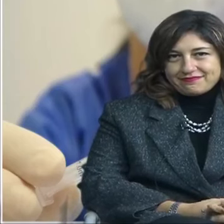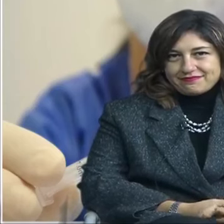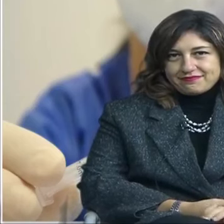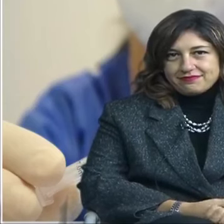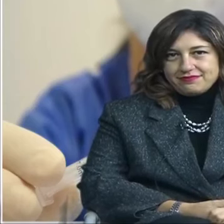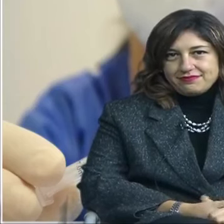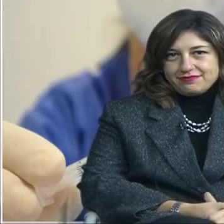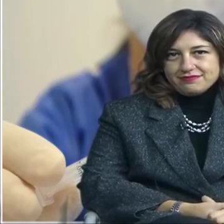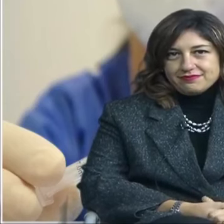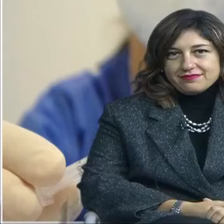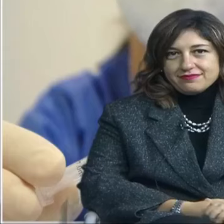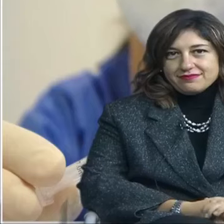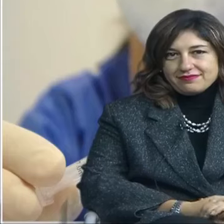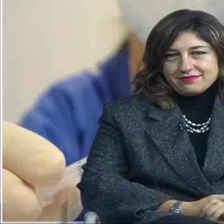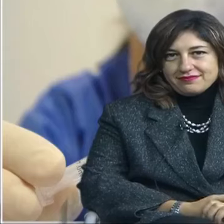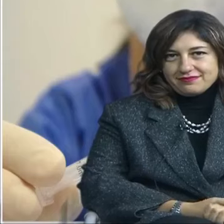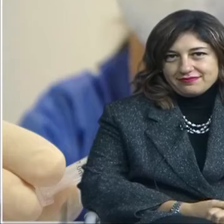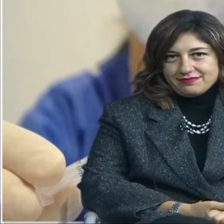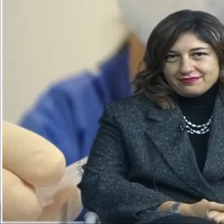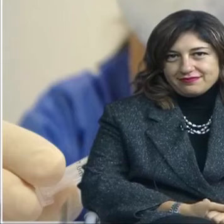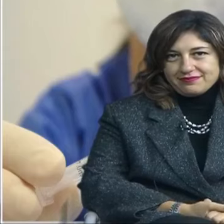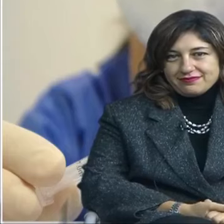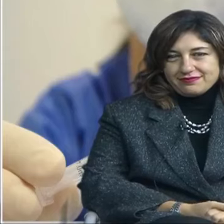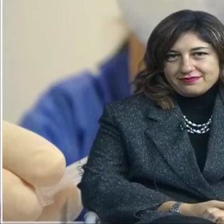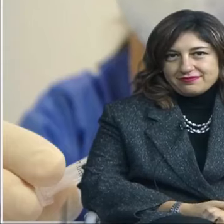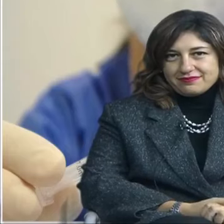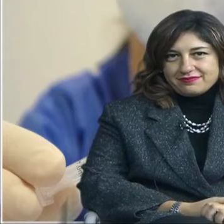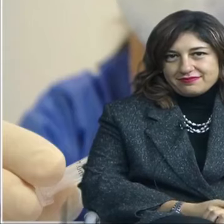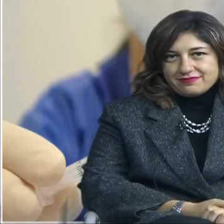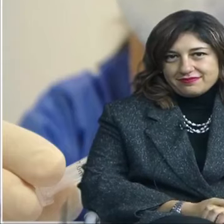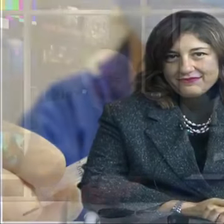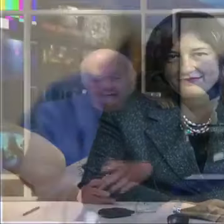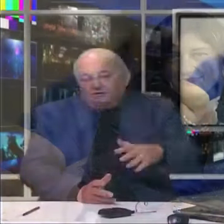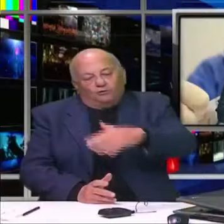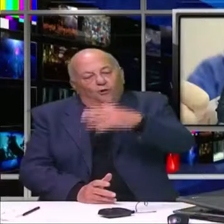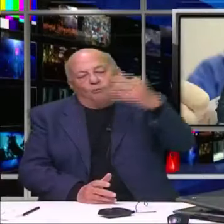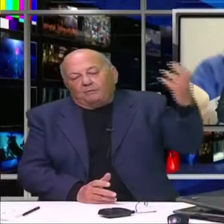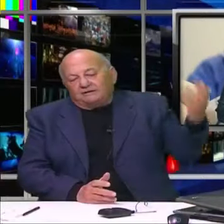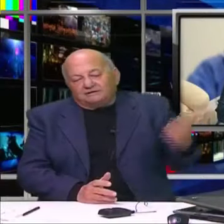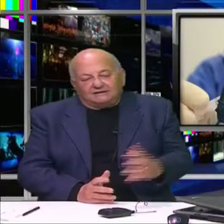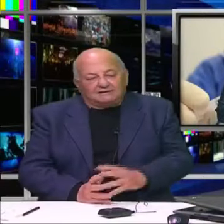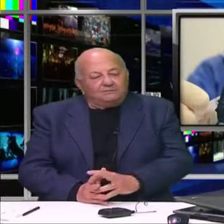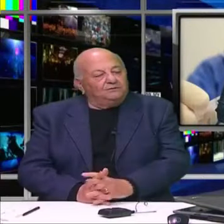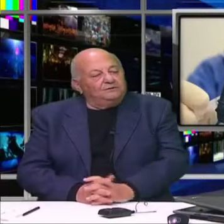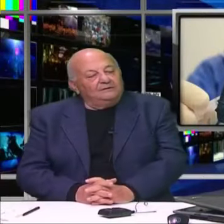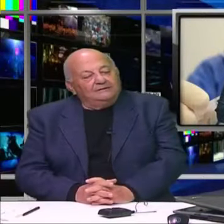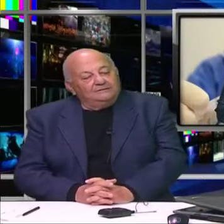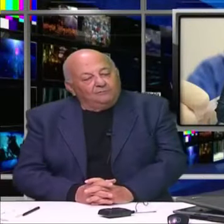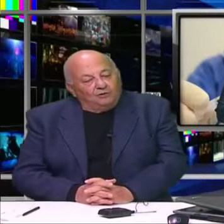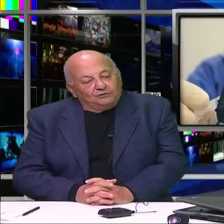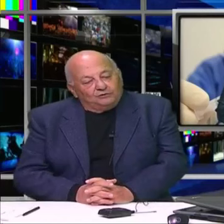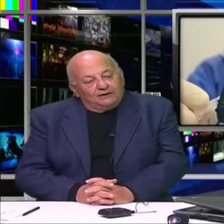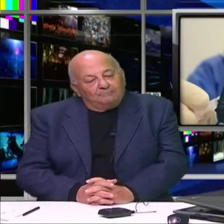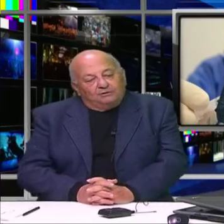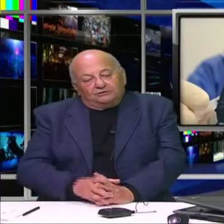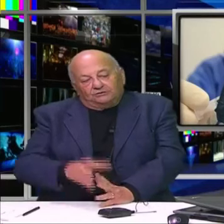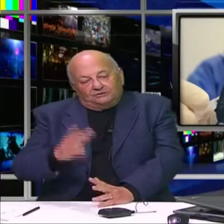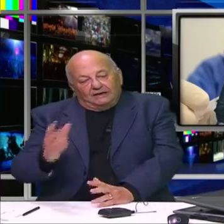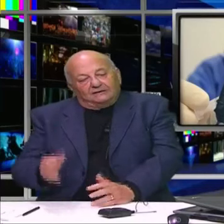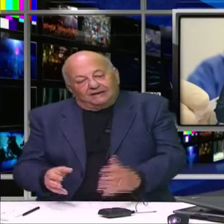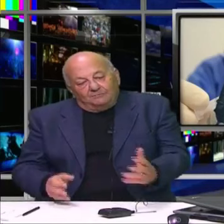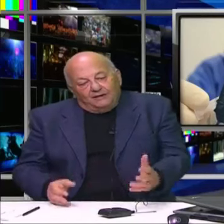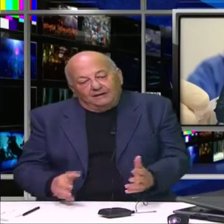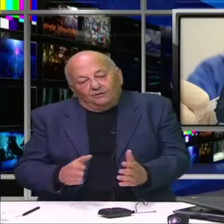questo, abbiamo parlato dei vaccini, ho provato a entrare in questo complessissimo mondo del